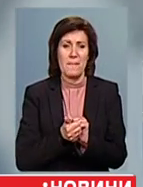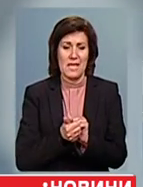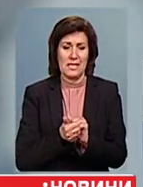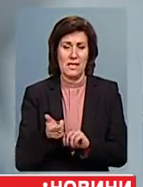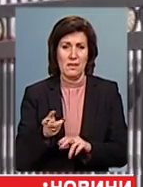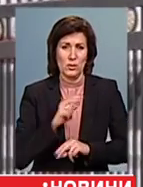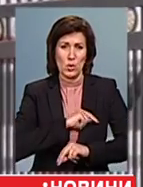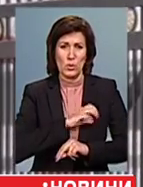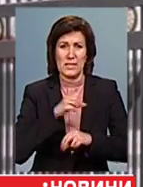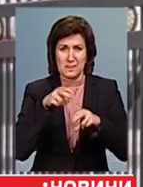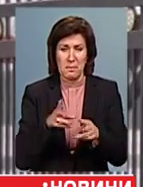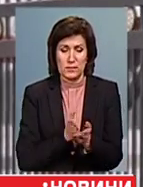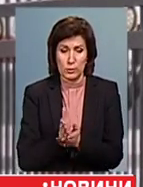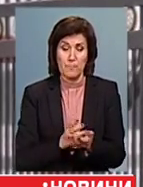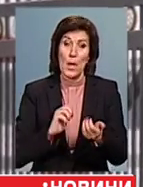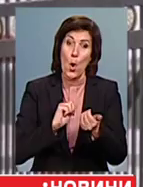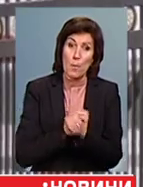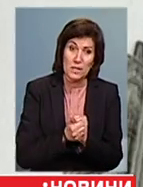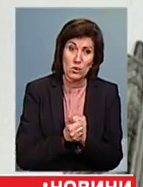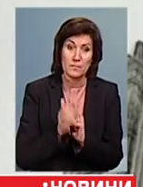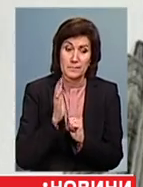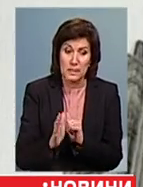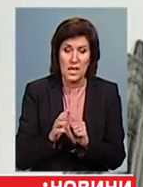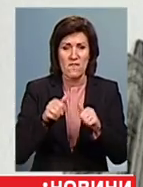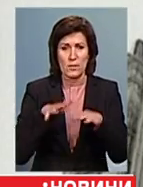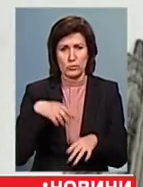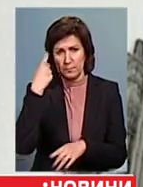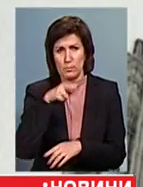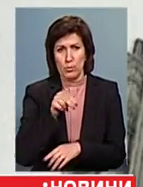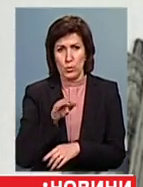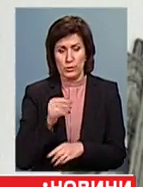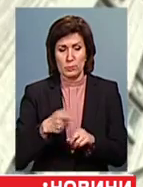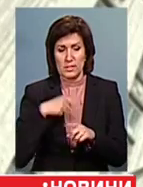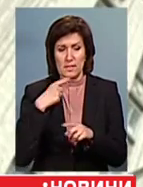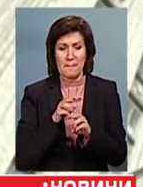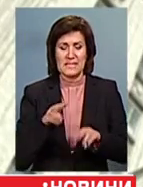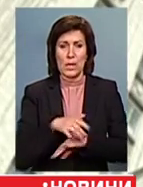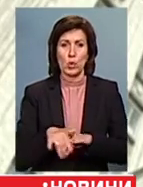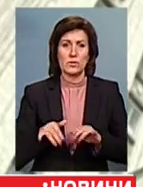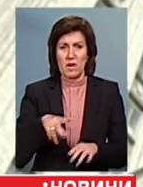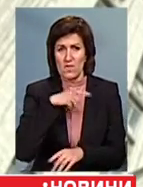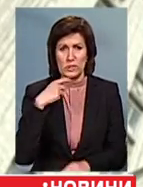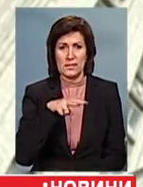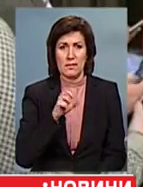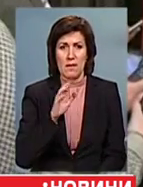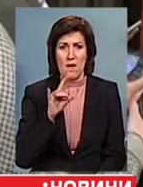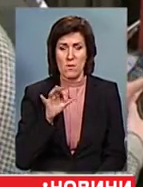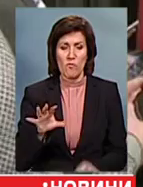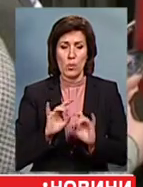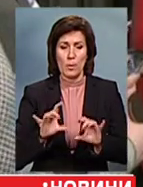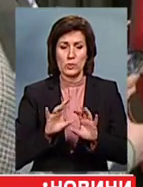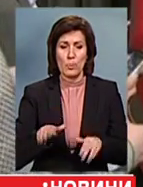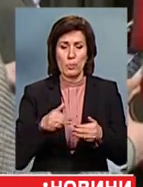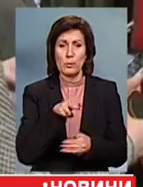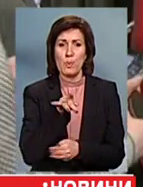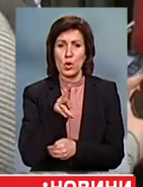сотрудниками спецслужб. Чи обмінювати Надію Савченко вирішуватиме особисто Путін? Про це сказав міністр закордонних справ Росії Лавров, коментуючи пропозицію